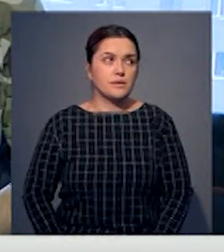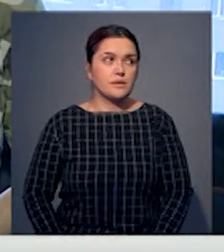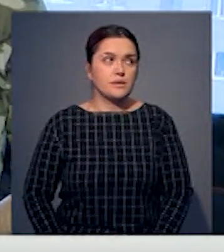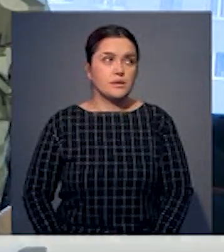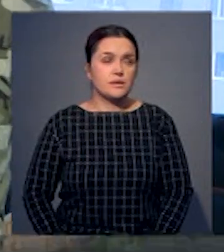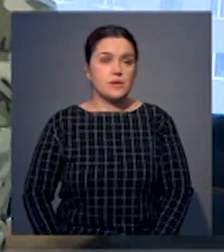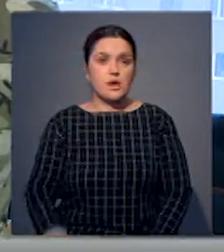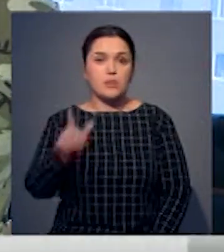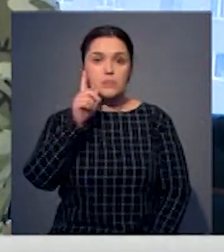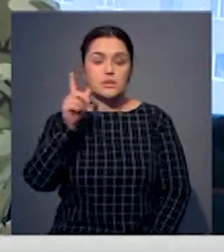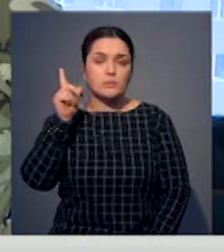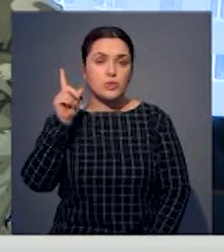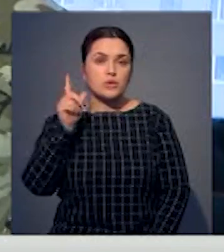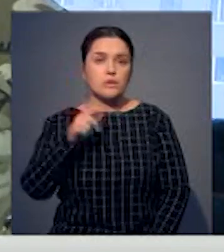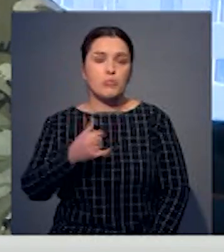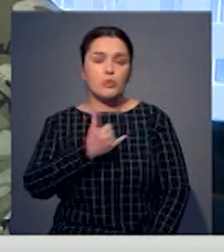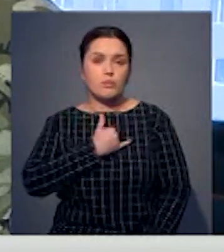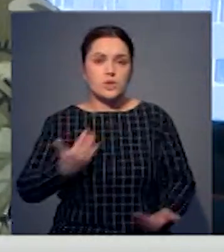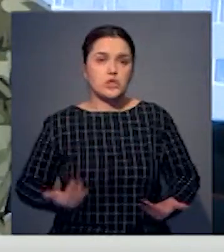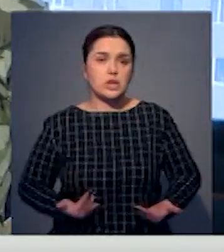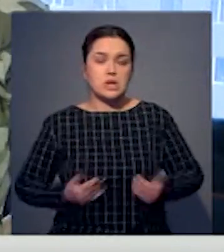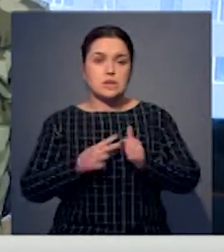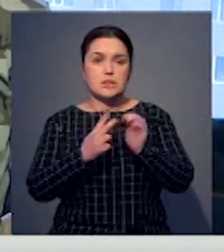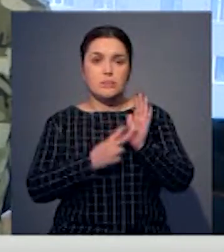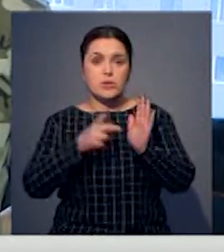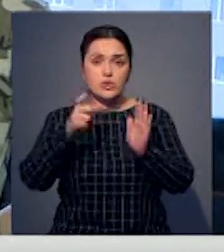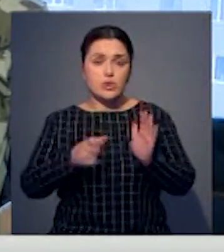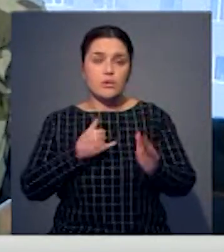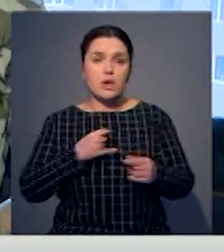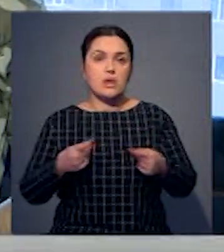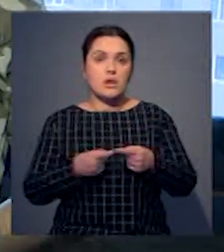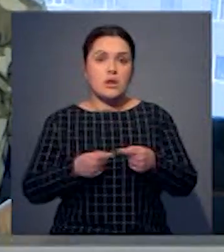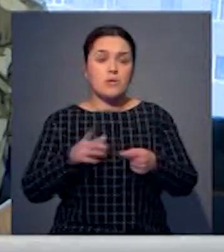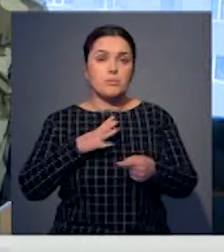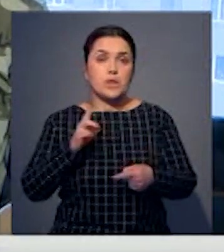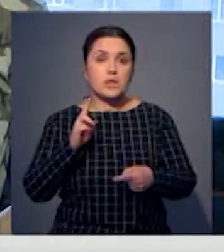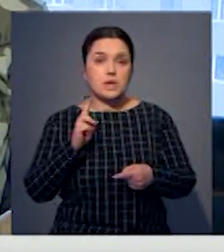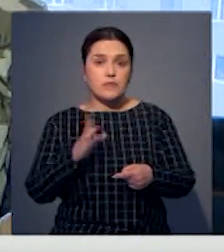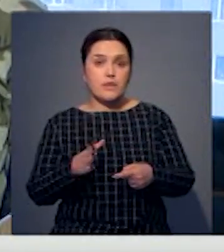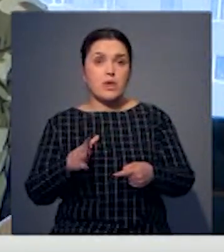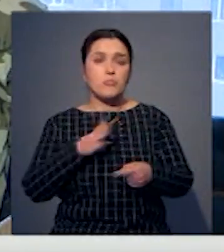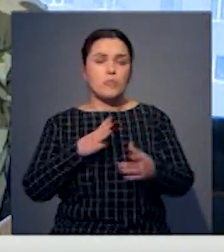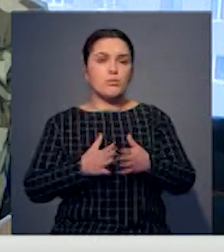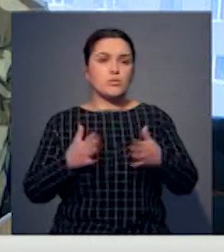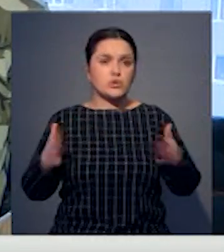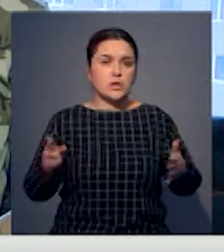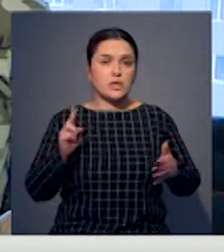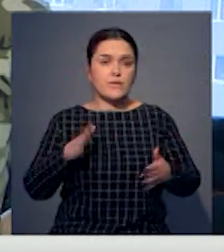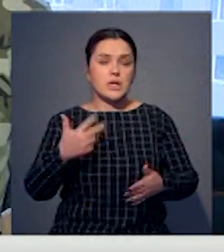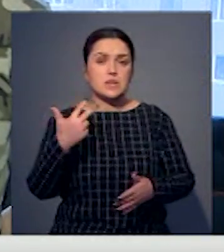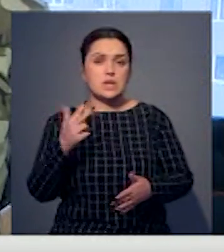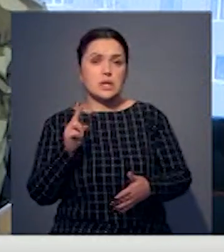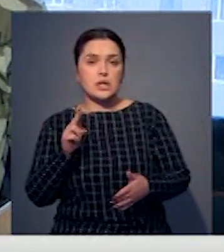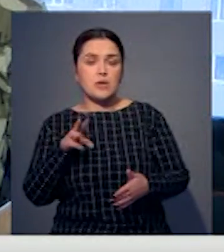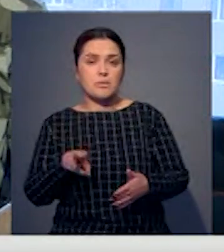меня жило 17 человек. Я жил на музыкальной школе, снимал там. Там было, правда, поболее квадратов, там было по 30